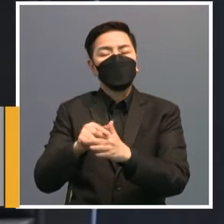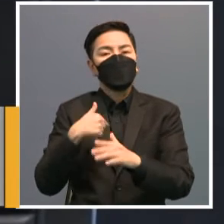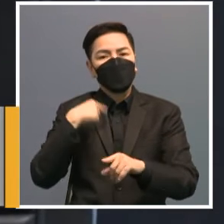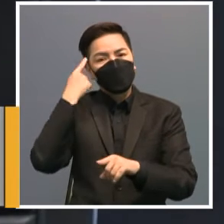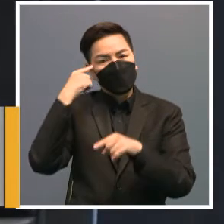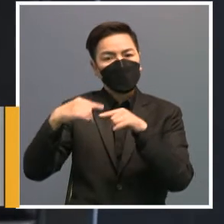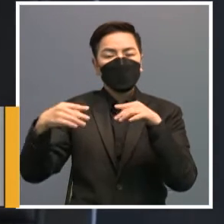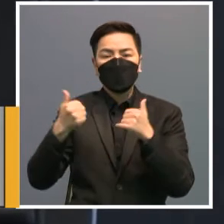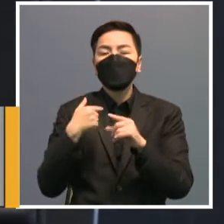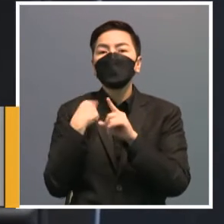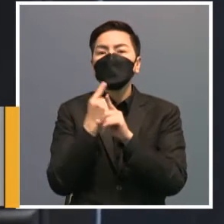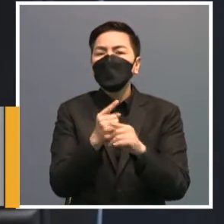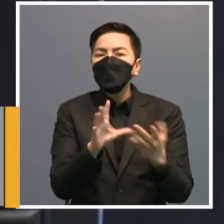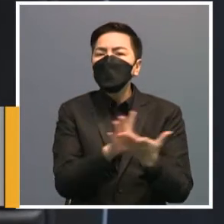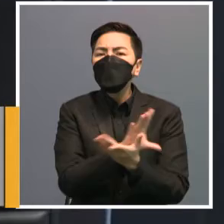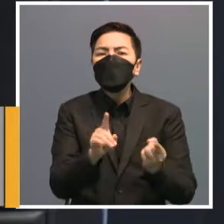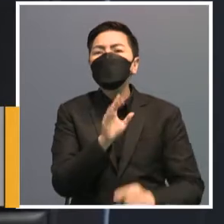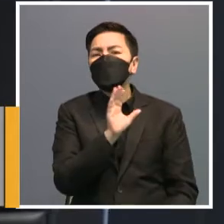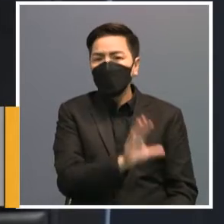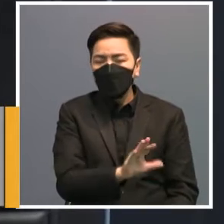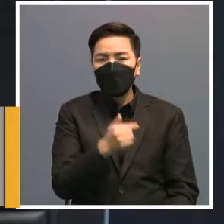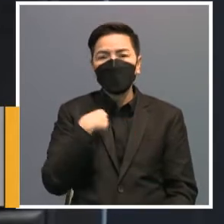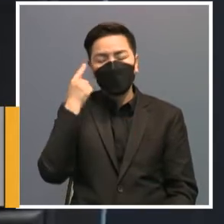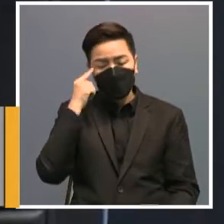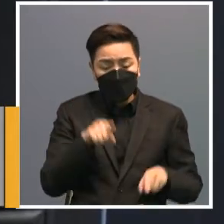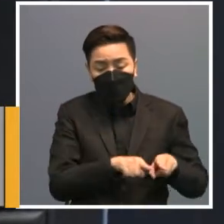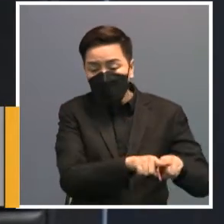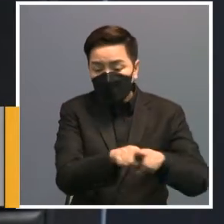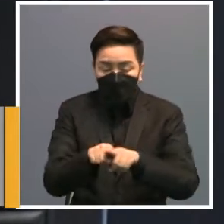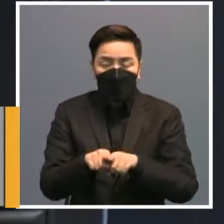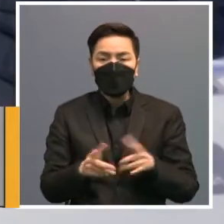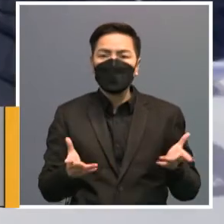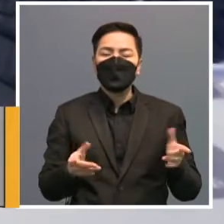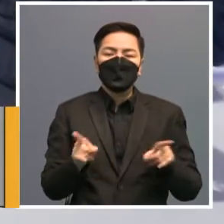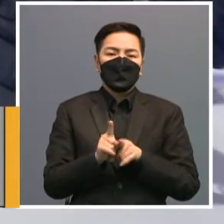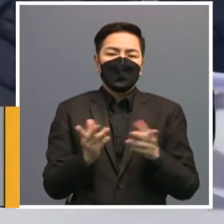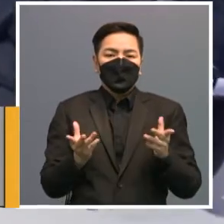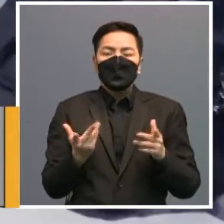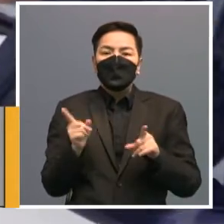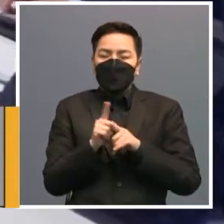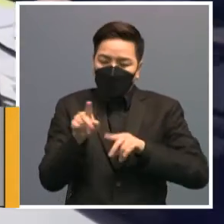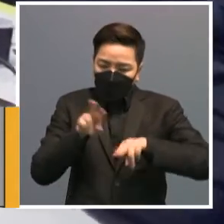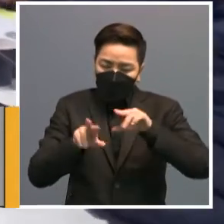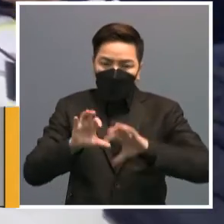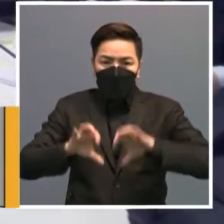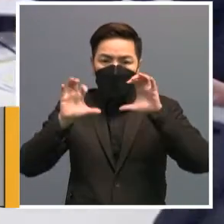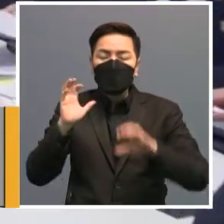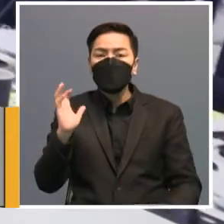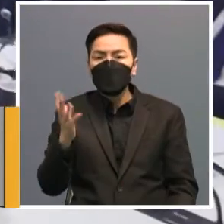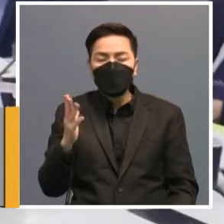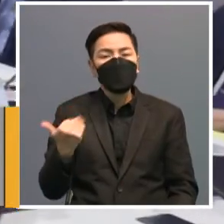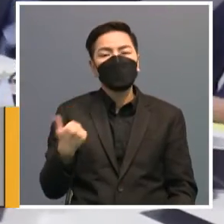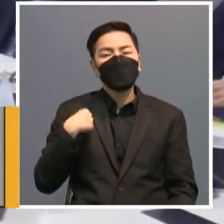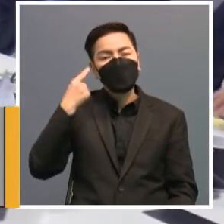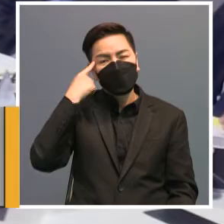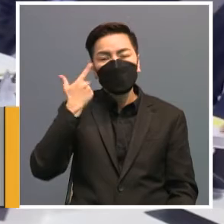อาจจะเป็นไปตามธรรมเนียมปฏิบัติหรือเปล่าถ้าเกิดทุกคนออกเสียงเหมือนกันไม่แตกแถวเนี่ยดูเหมือนว่าอาจจะไม่ได้มีการตรวจสอบรัฐบาลเกิดขึ้นทั้งนี้